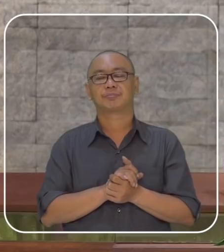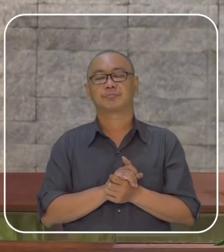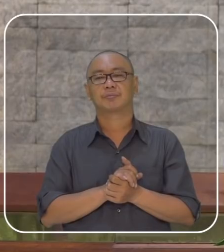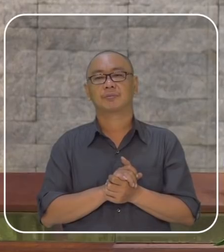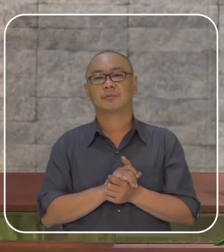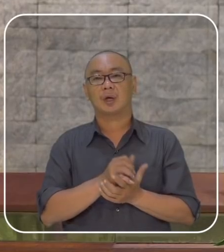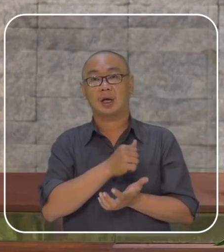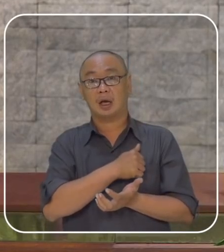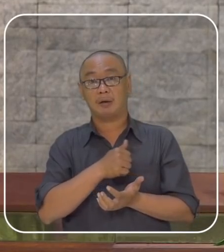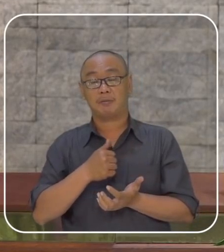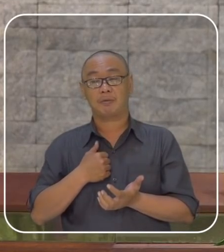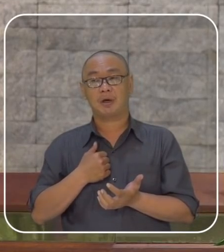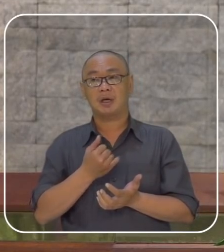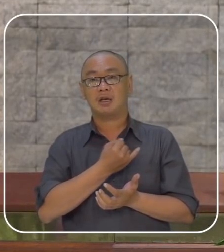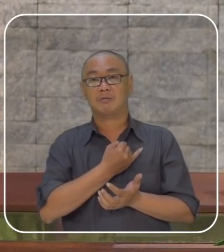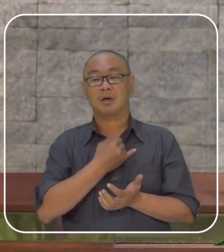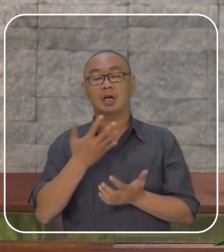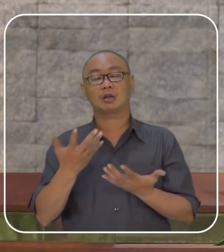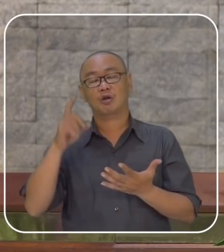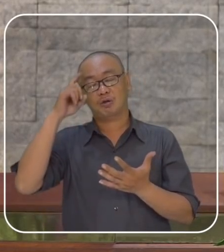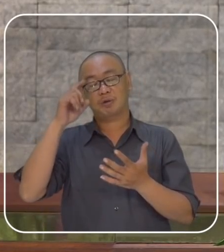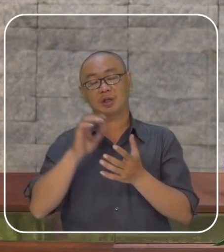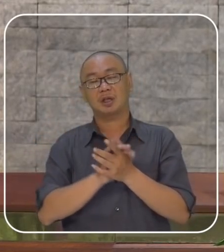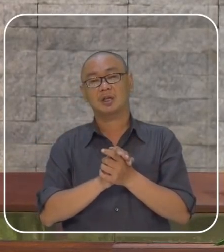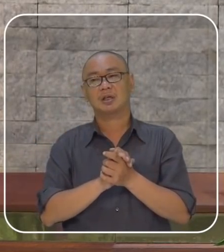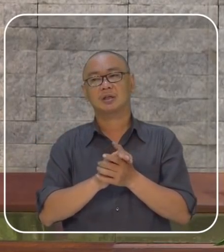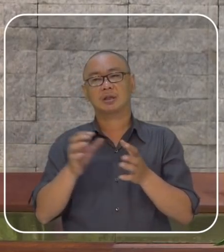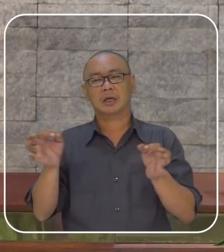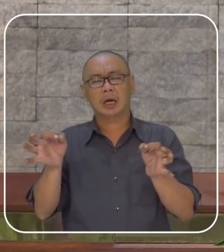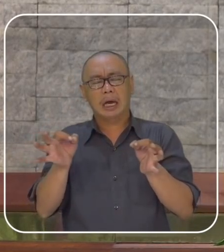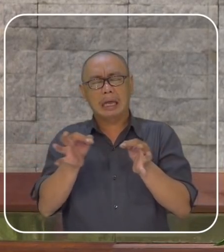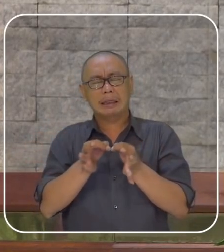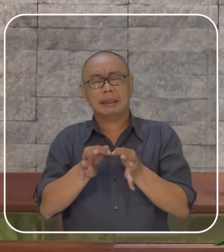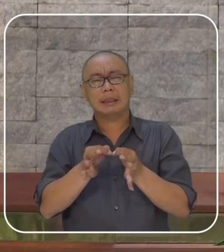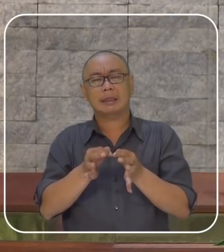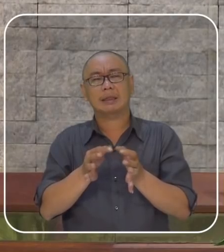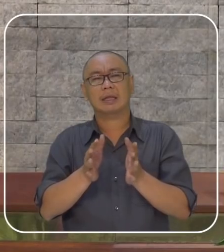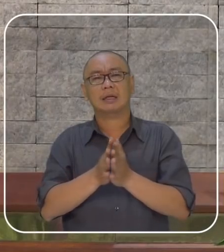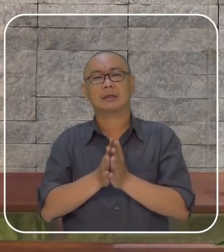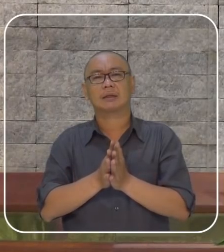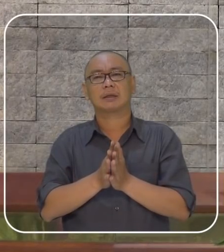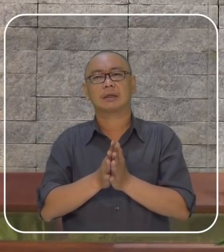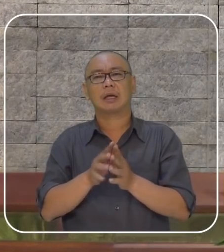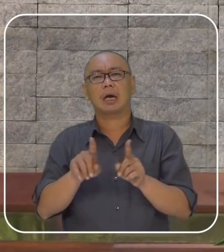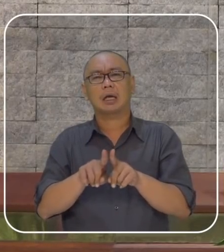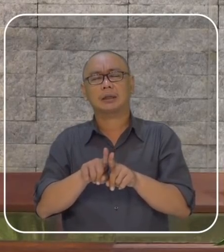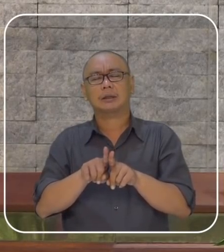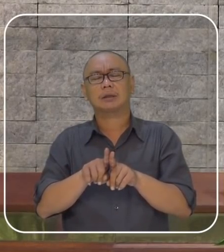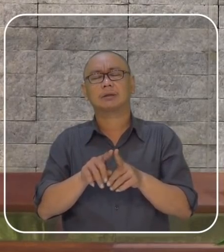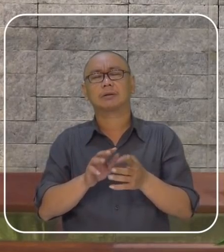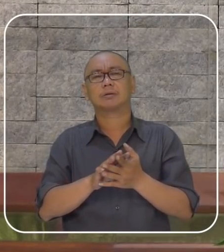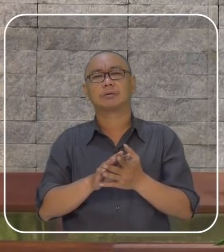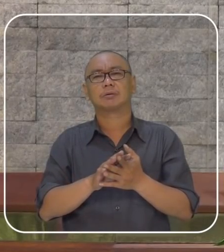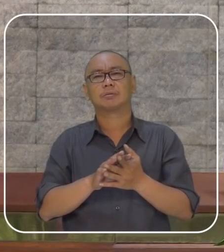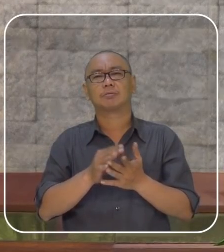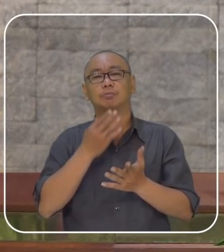Agama, iman atau kepercayaan yang dekat dan lekat bahkan